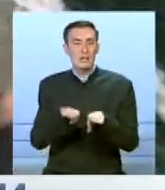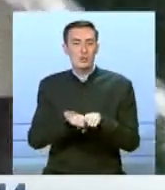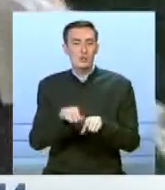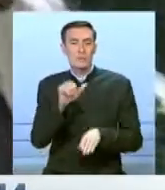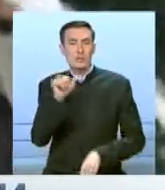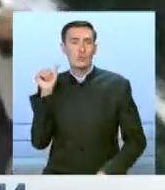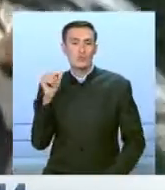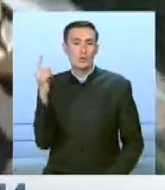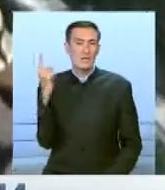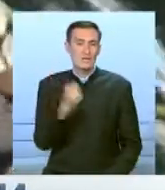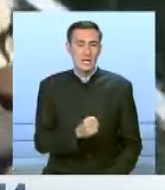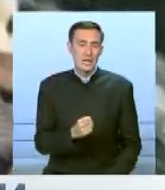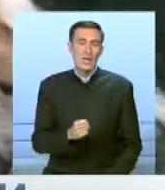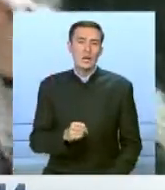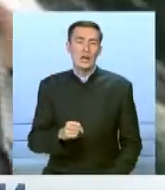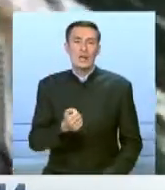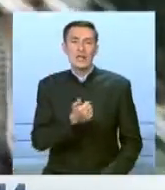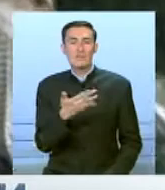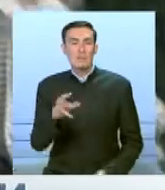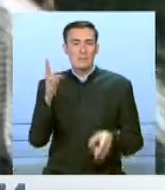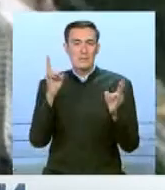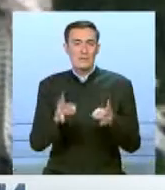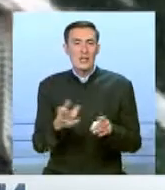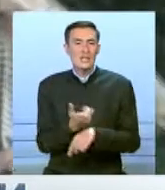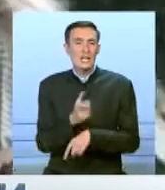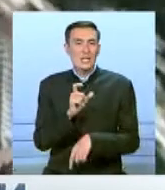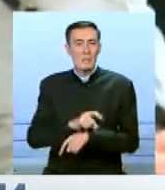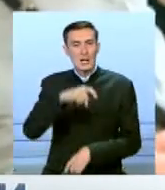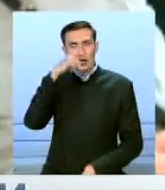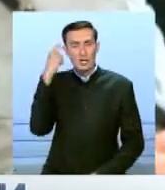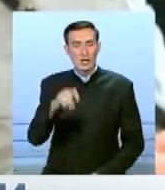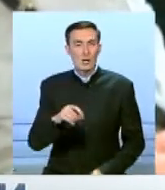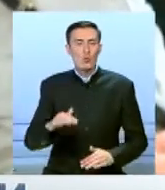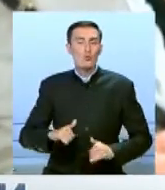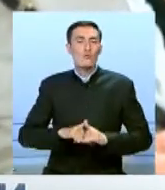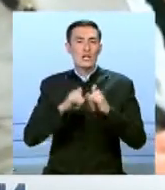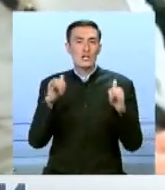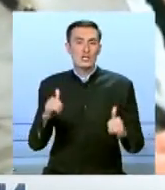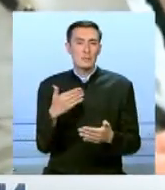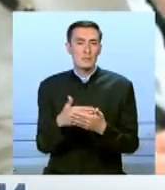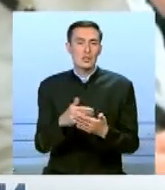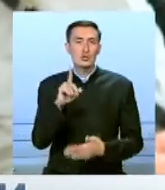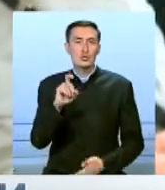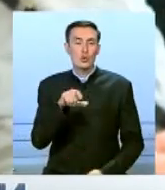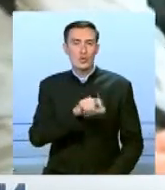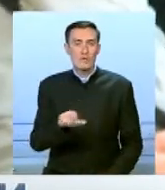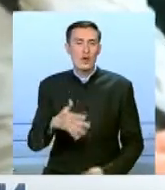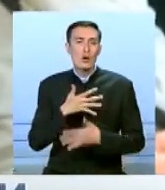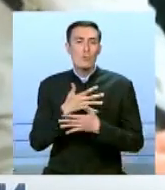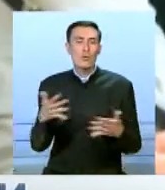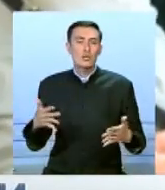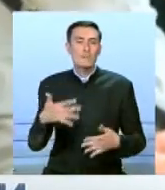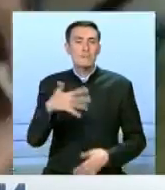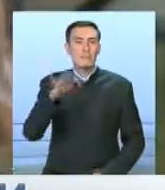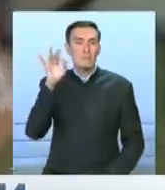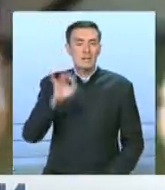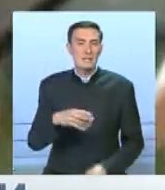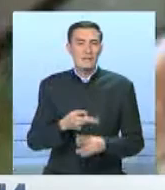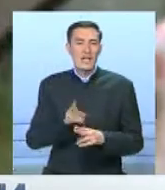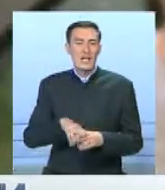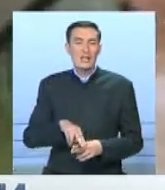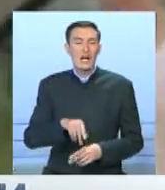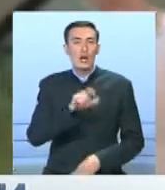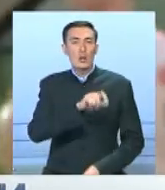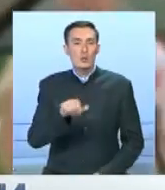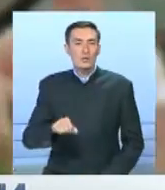с предыдущей неделей количество пострадавших из-за аномальной погоды выросло приблизительно на 100 человек. Более 50% из них – это